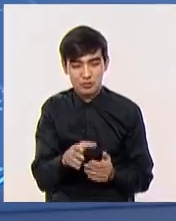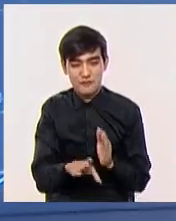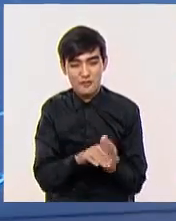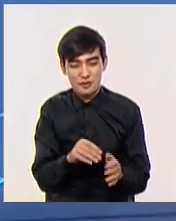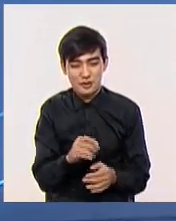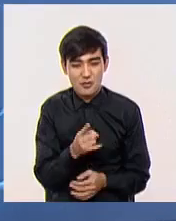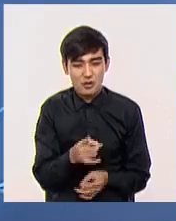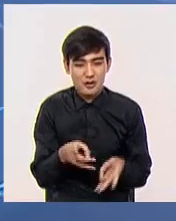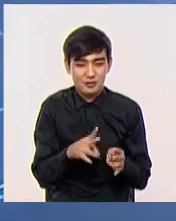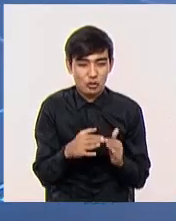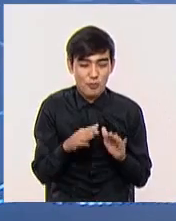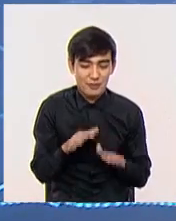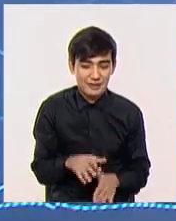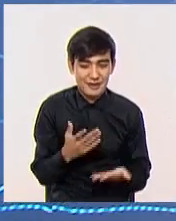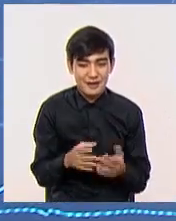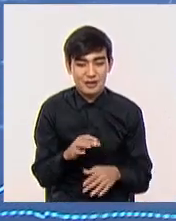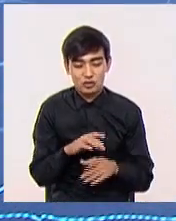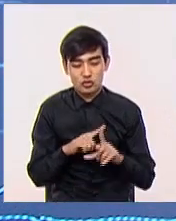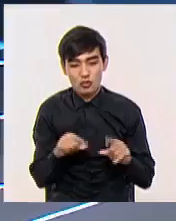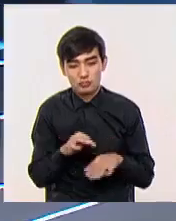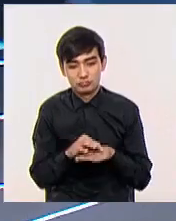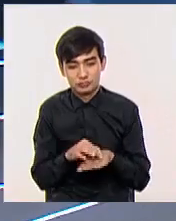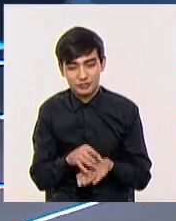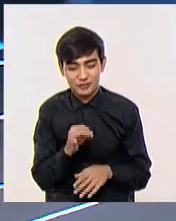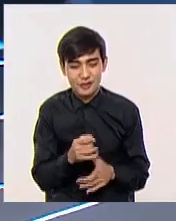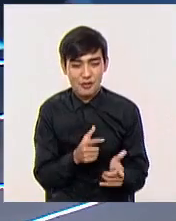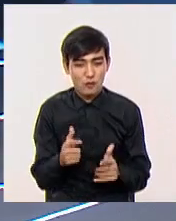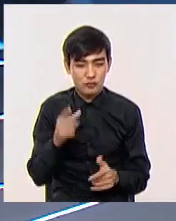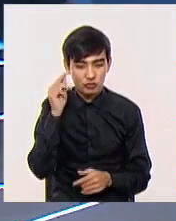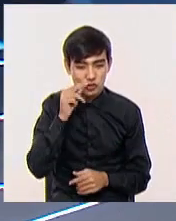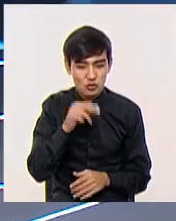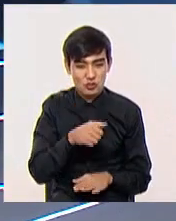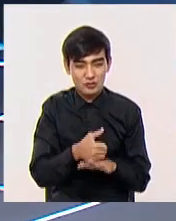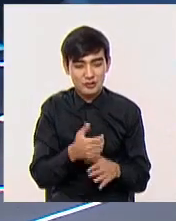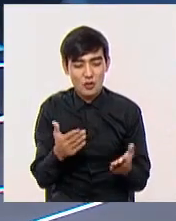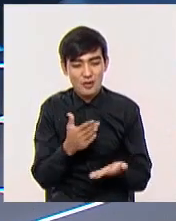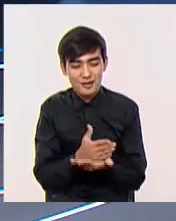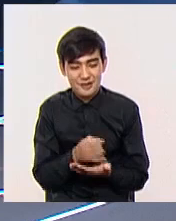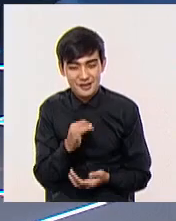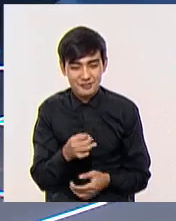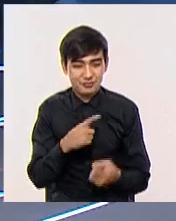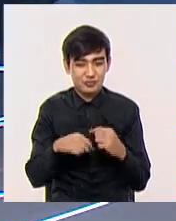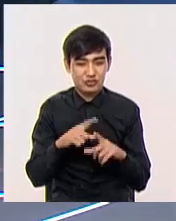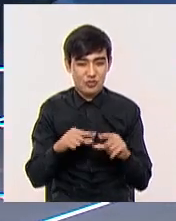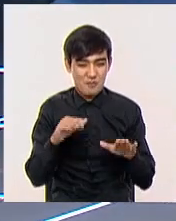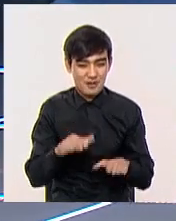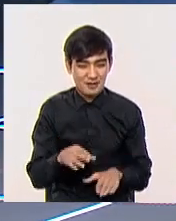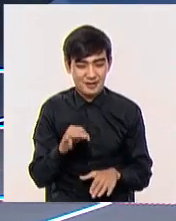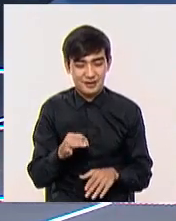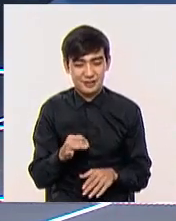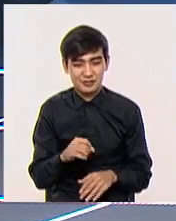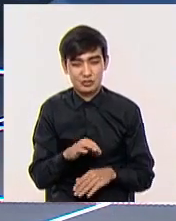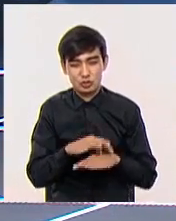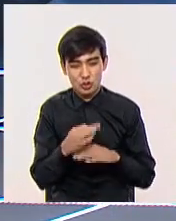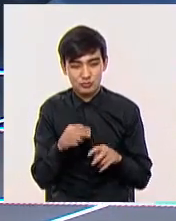на домашнем обучении или вводить в школу. Насколько готовы учебные заведения к возвращению учеников, ведь им придется строго